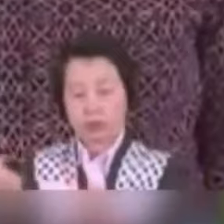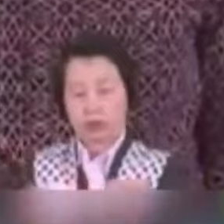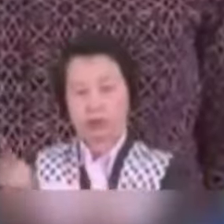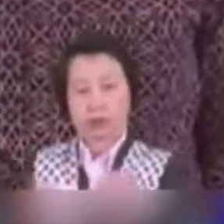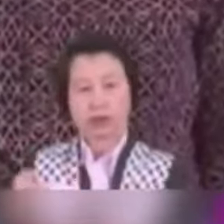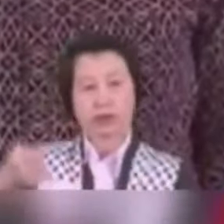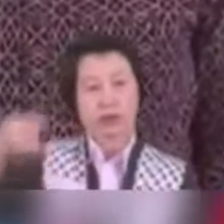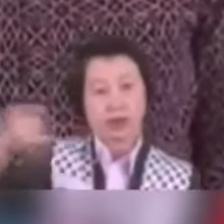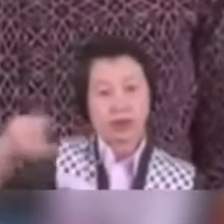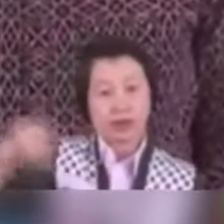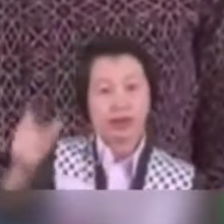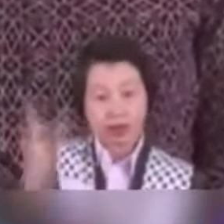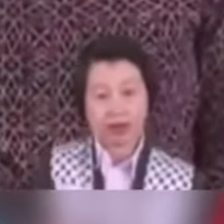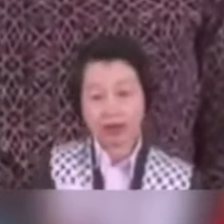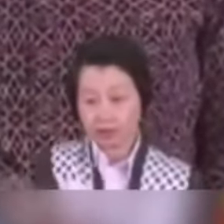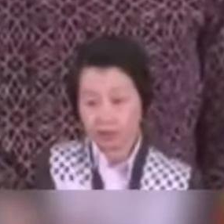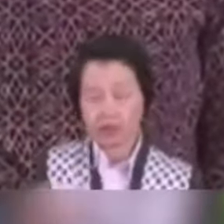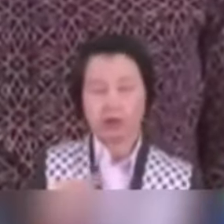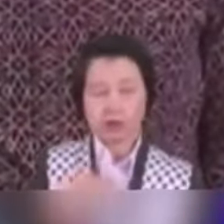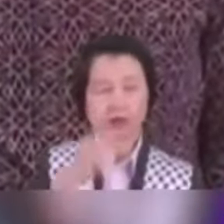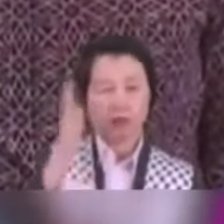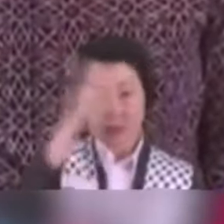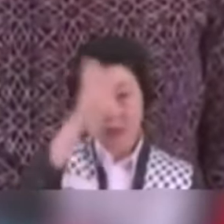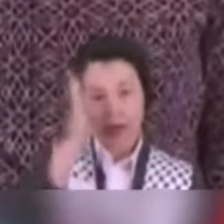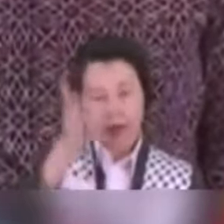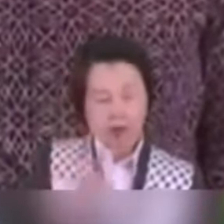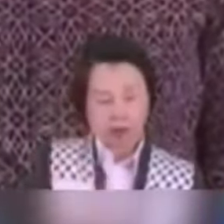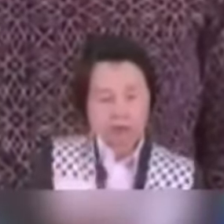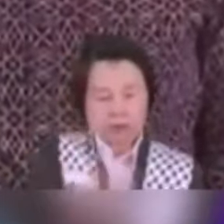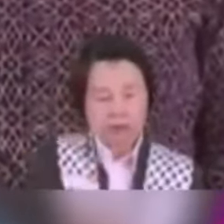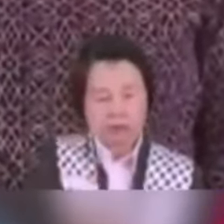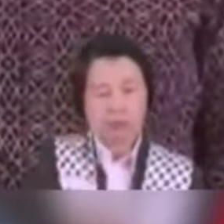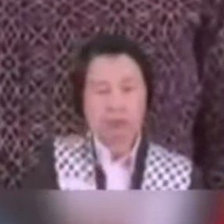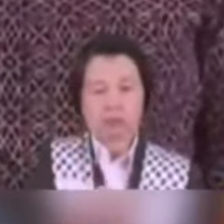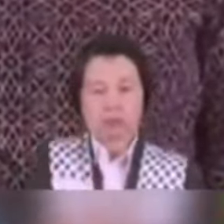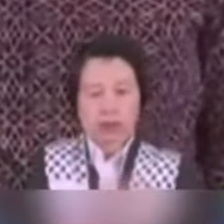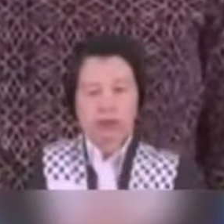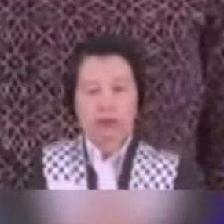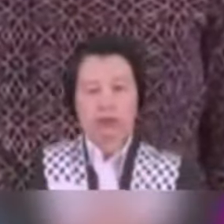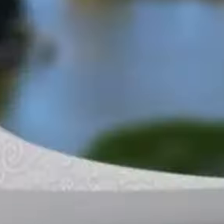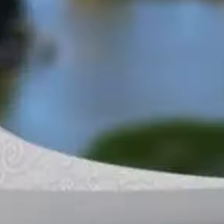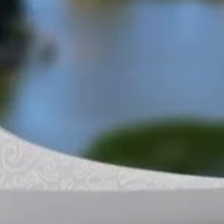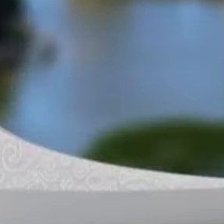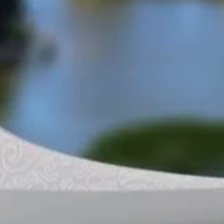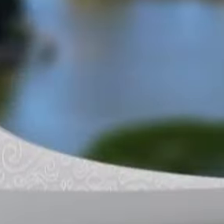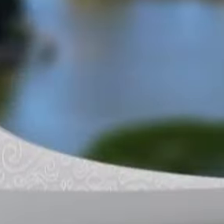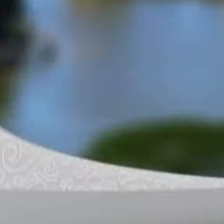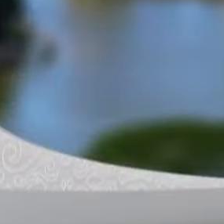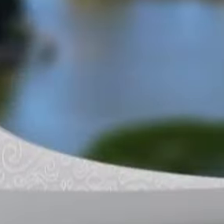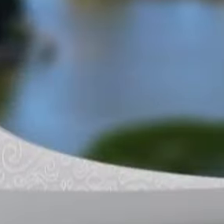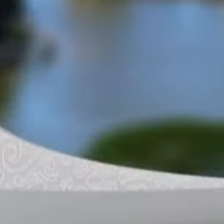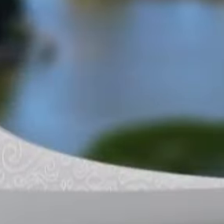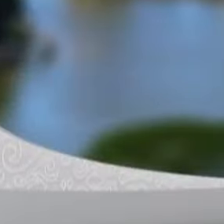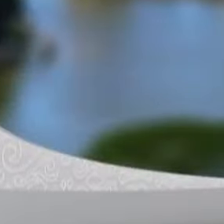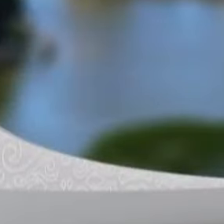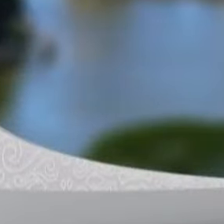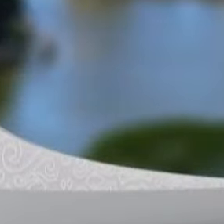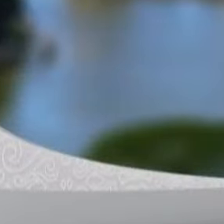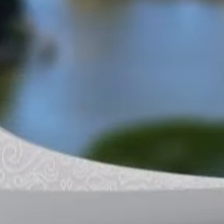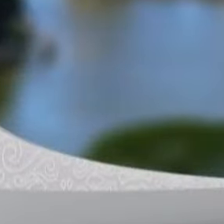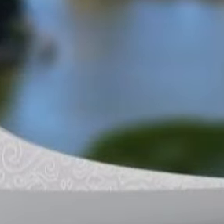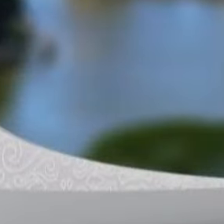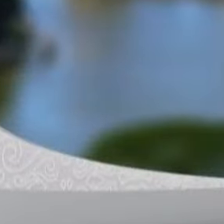tahuak Ibu nyimpan duit dalam kandang setahun t SID patut register nama diri pemesai perubatas